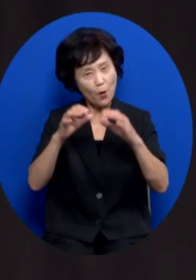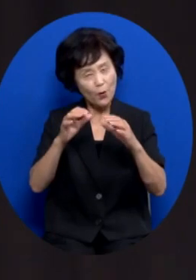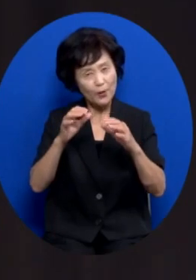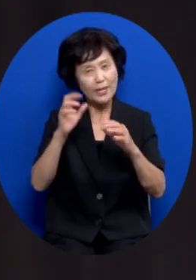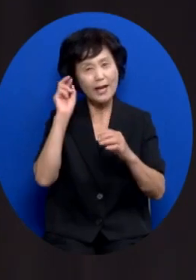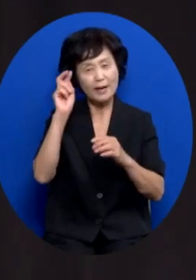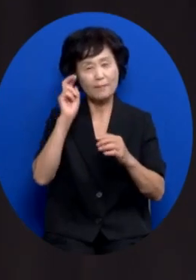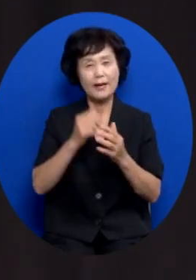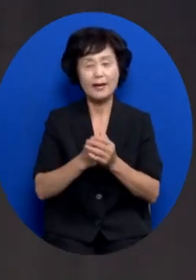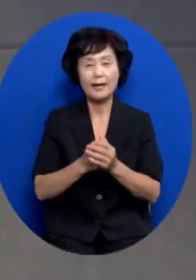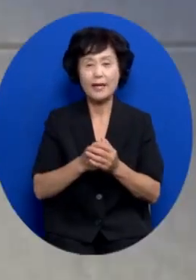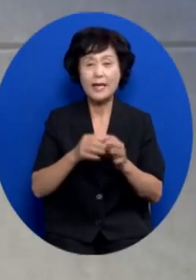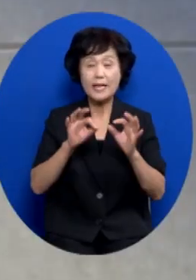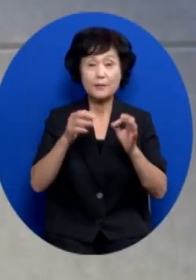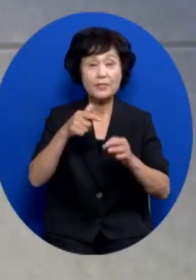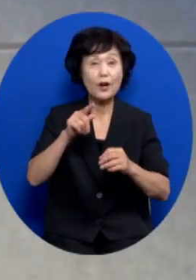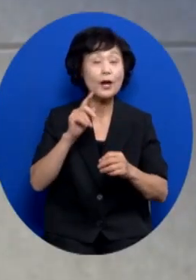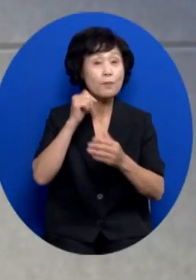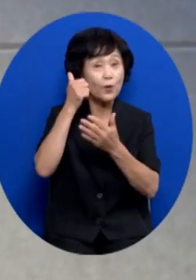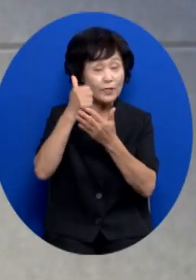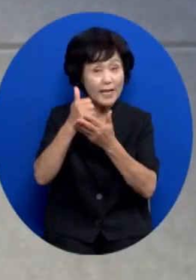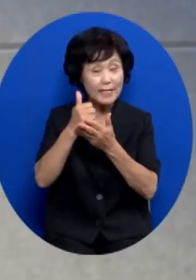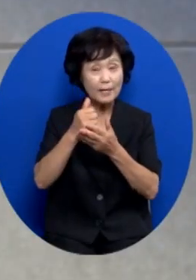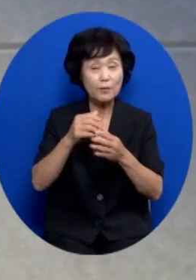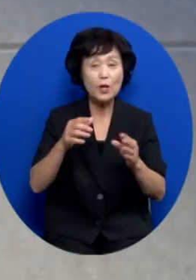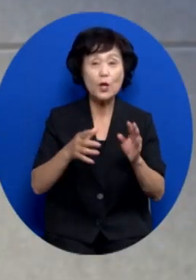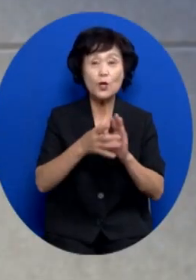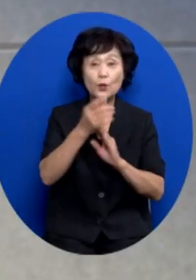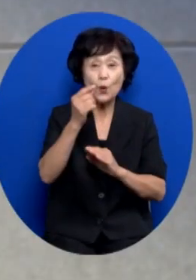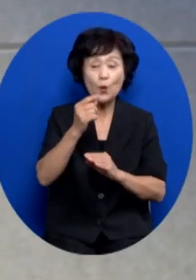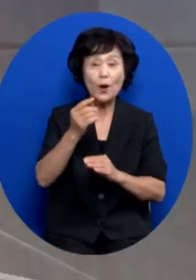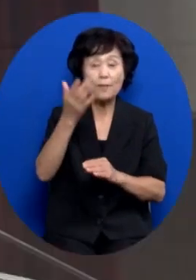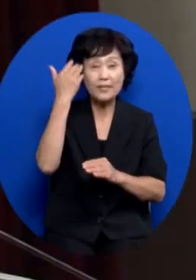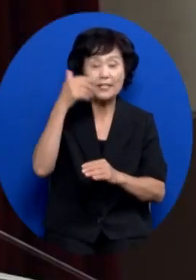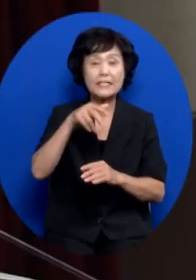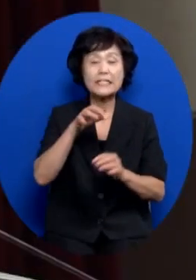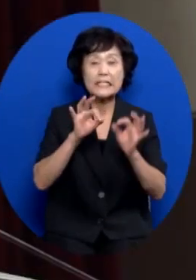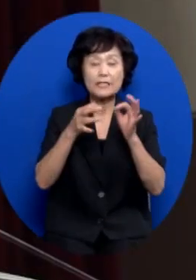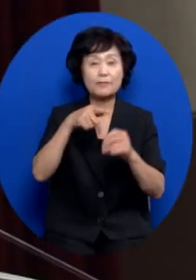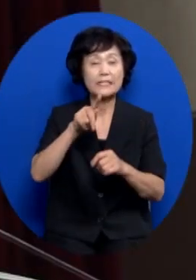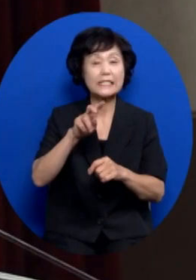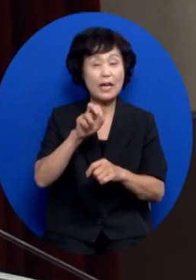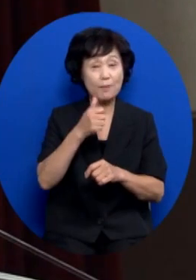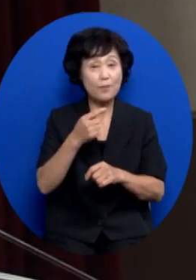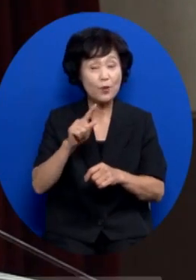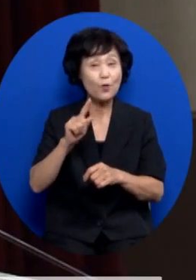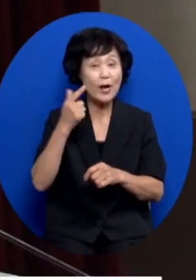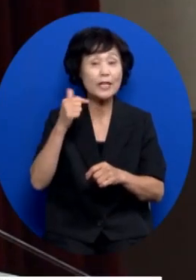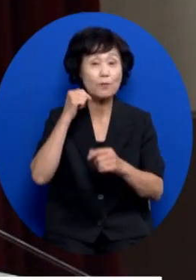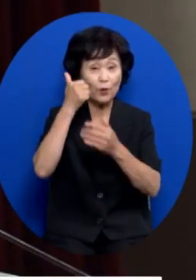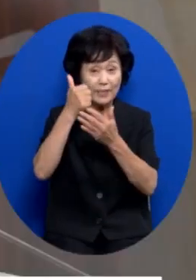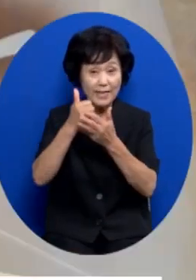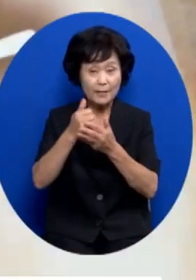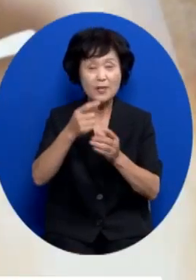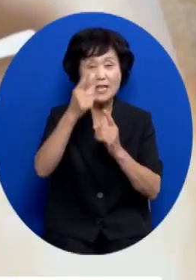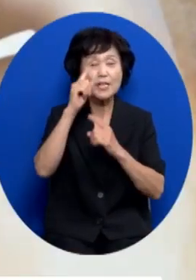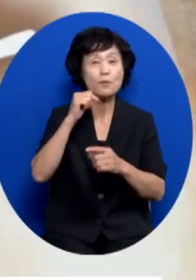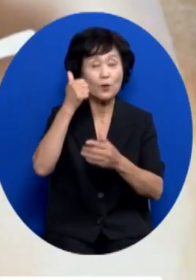이사장 김장환 목사, 대한예수교장로회 통합증경총회장 김사만 목사, 한국교회 총연합 대표회장 이영훈